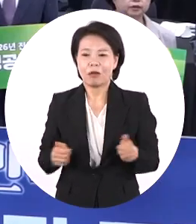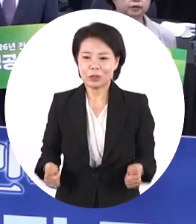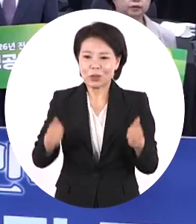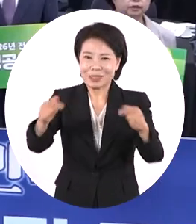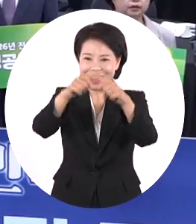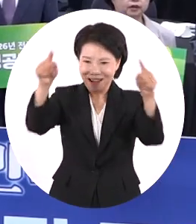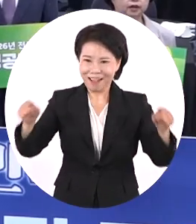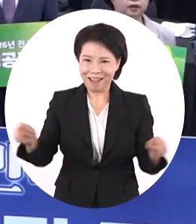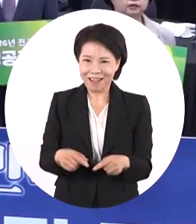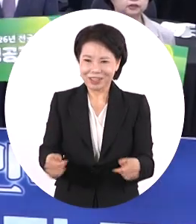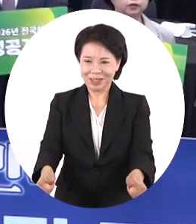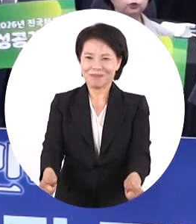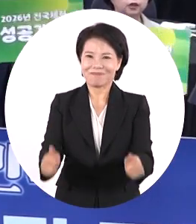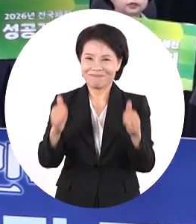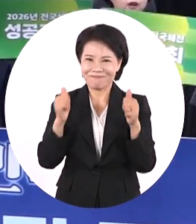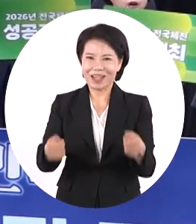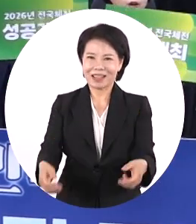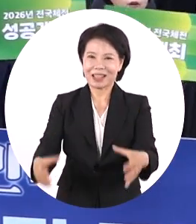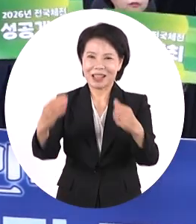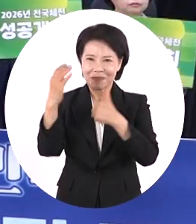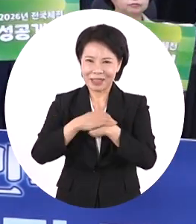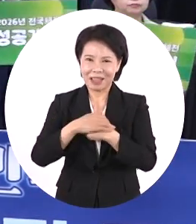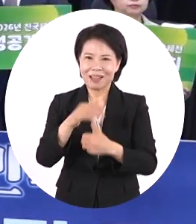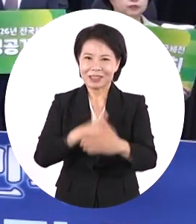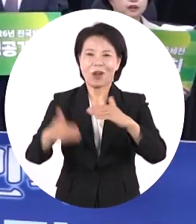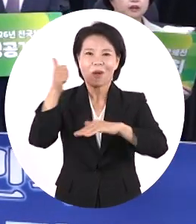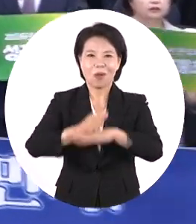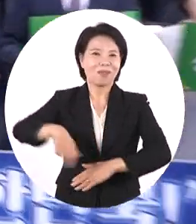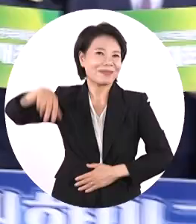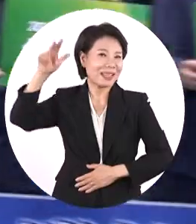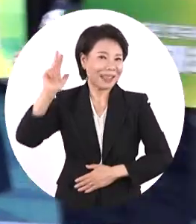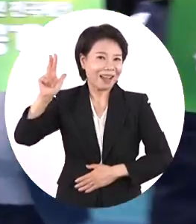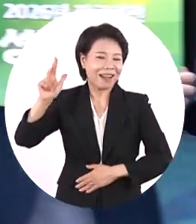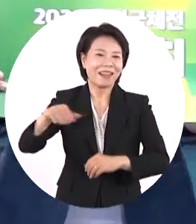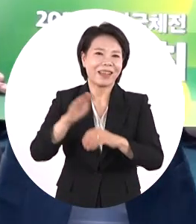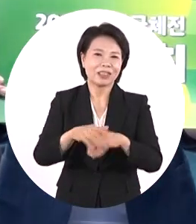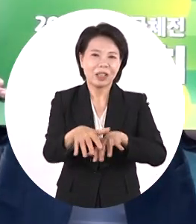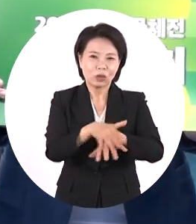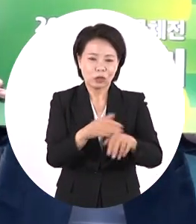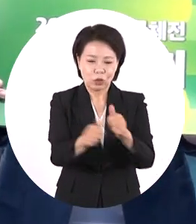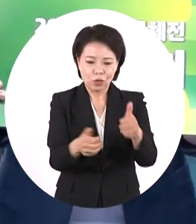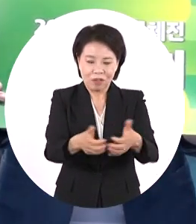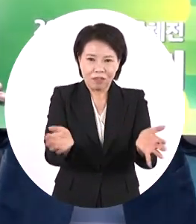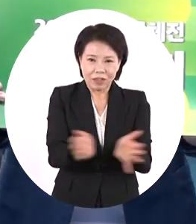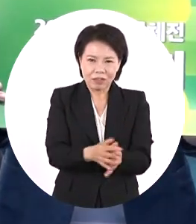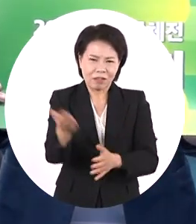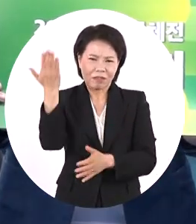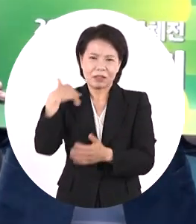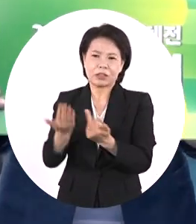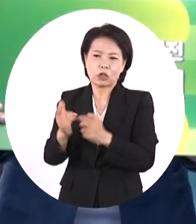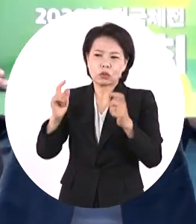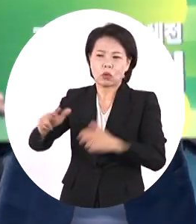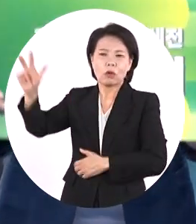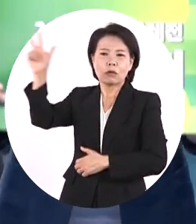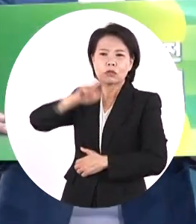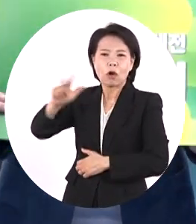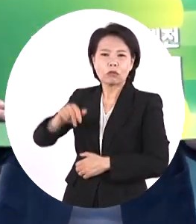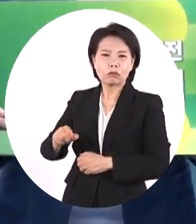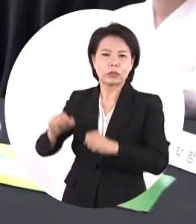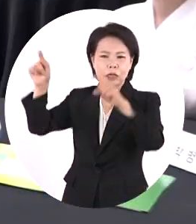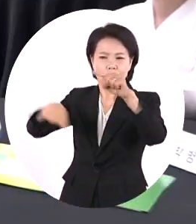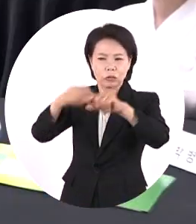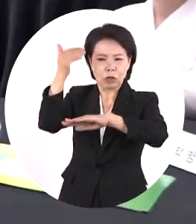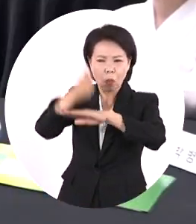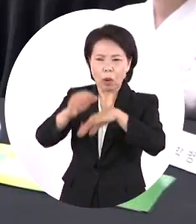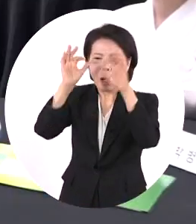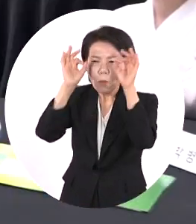위촉장을 수여받고 성공 개최를 다짐했는데요. 특히 조직위원들은 과거 제주 전국체전의